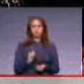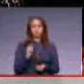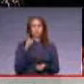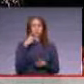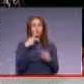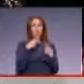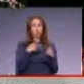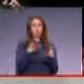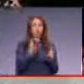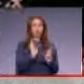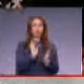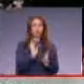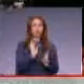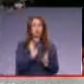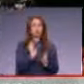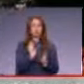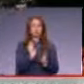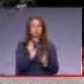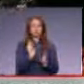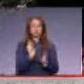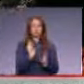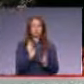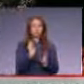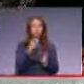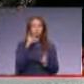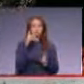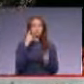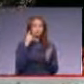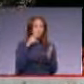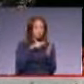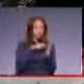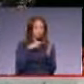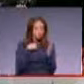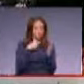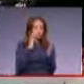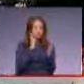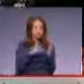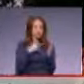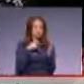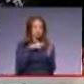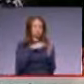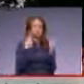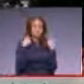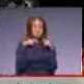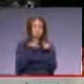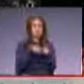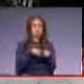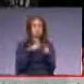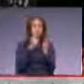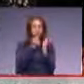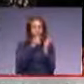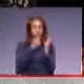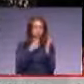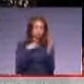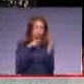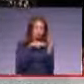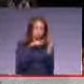يعني ازاي انا حطيت ايدي على موضوعات انا حاسه ان انا ممكن اعملها